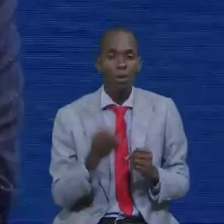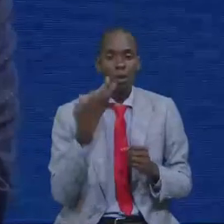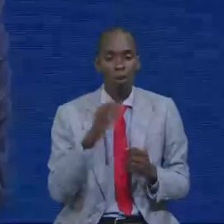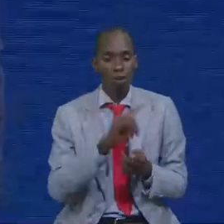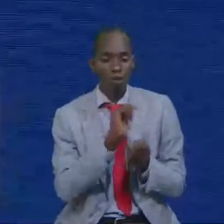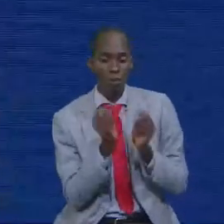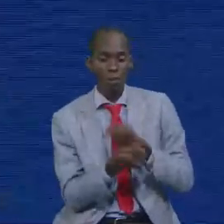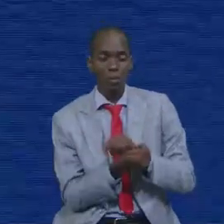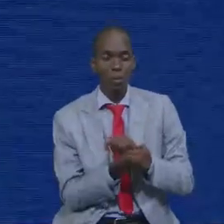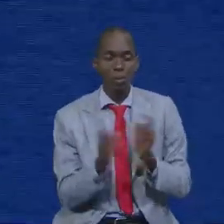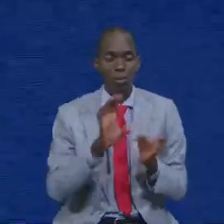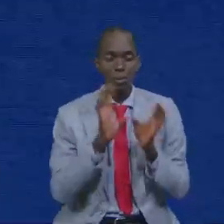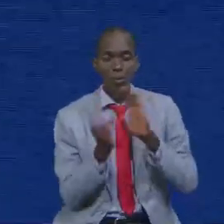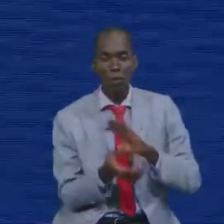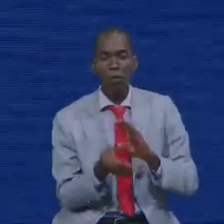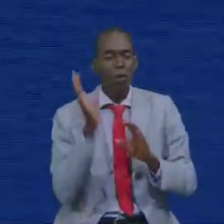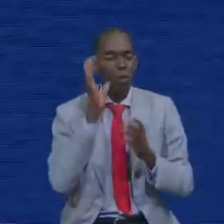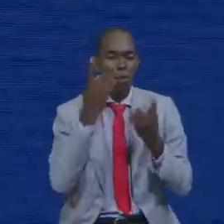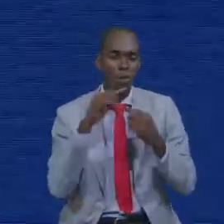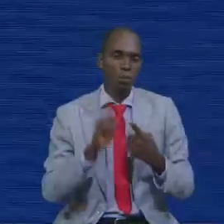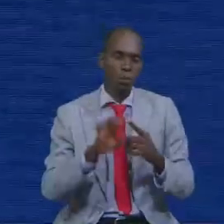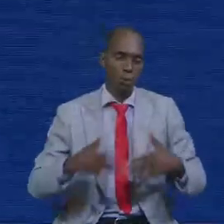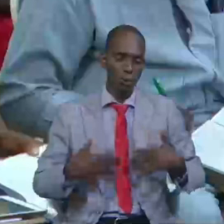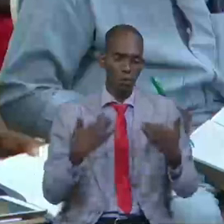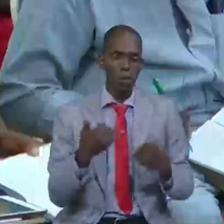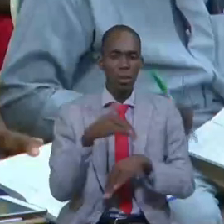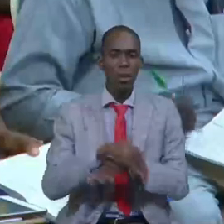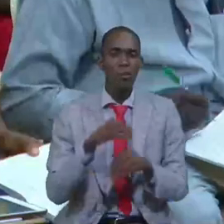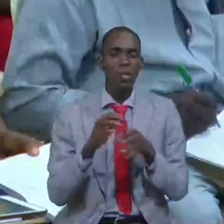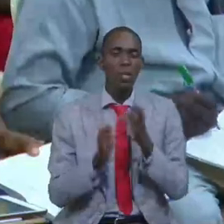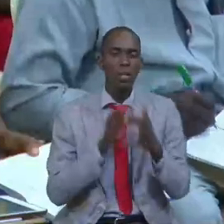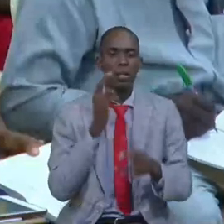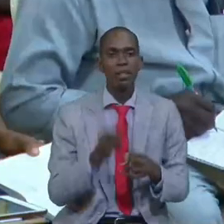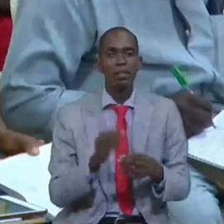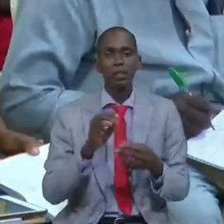de conversion, viendra dans ta vie ce soir au nom de Jésus.